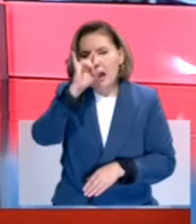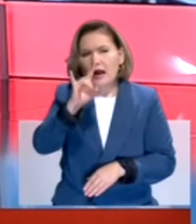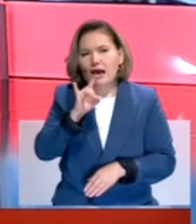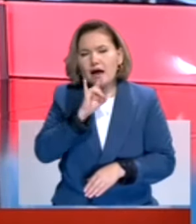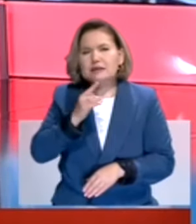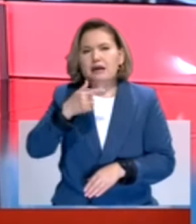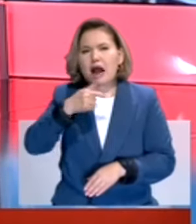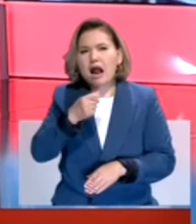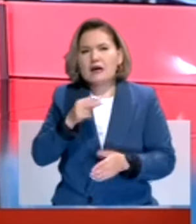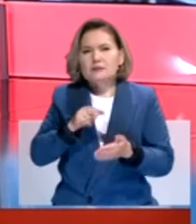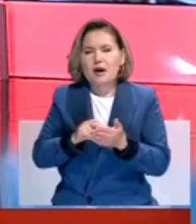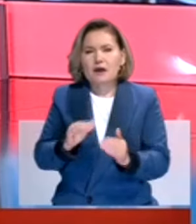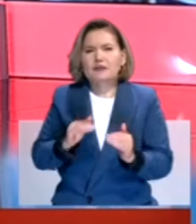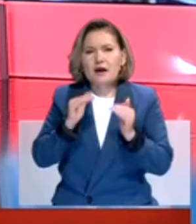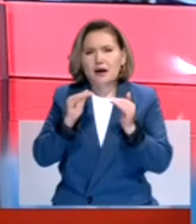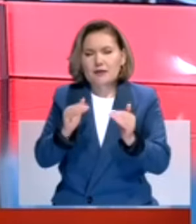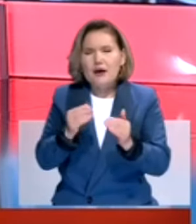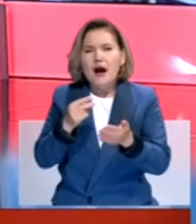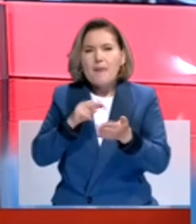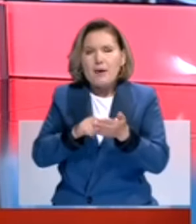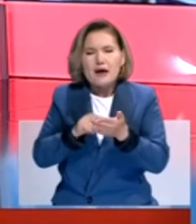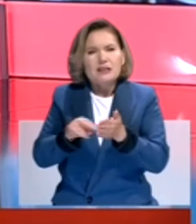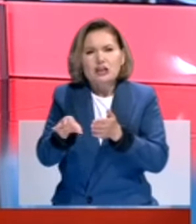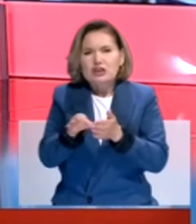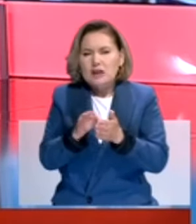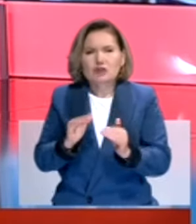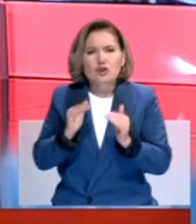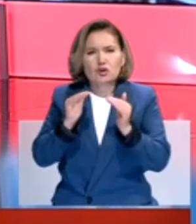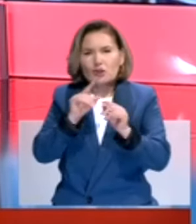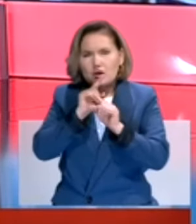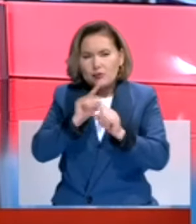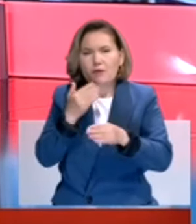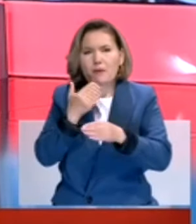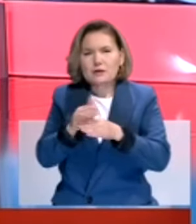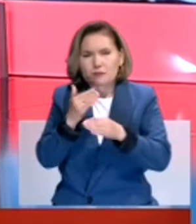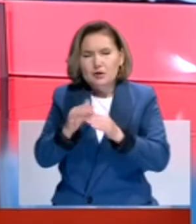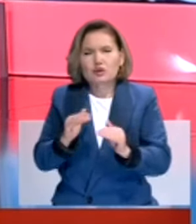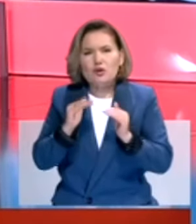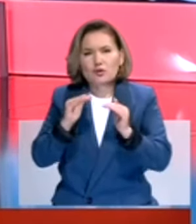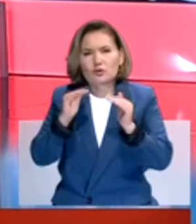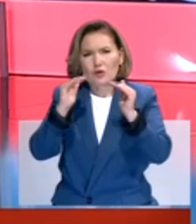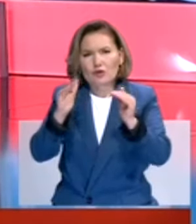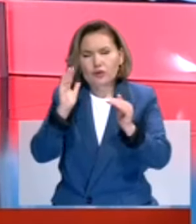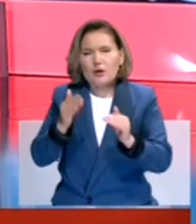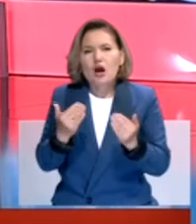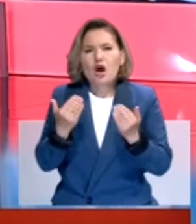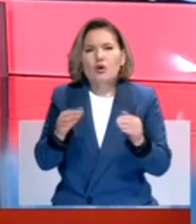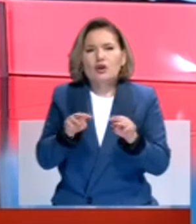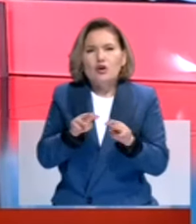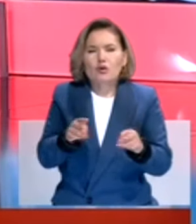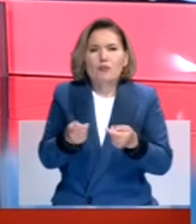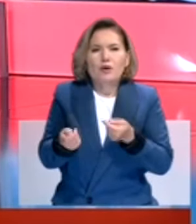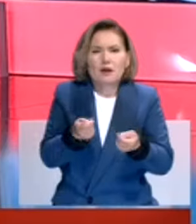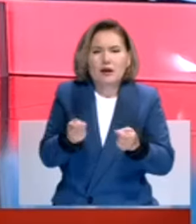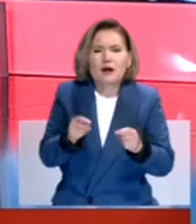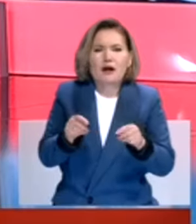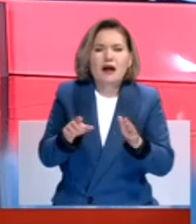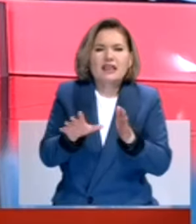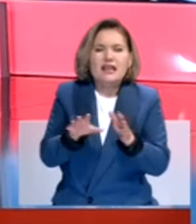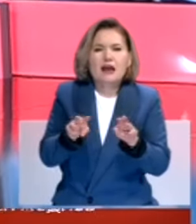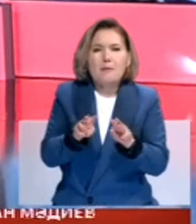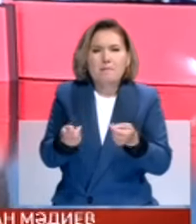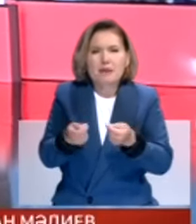Елімізде газ қымбаттайды, бірақ баға бірден емес кезең-кезеңмен көтерілмек. Бұл туралы бүгін үкімет отырысында энергетика министрі